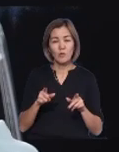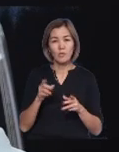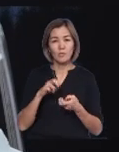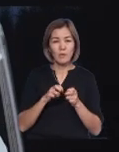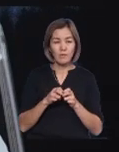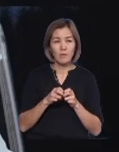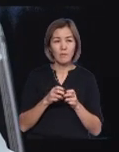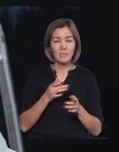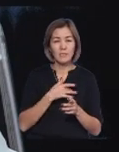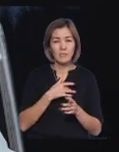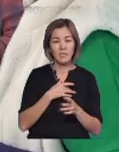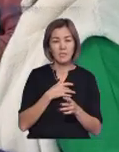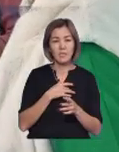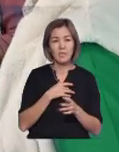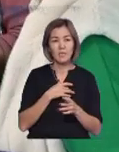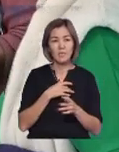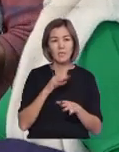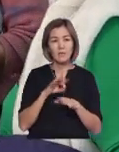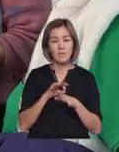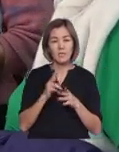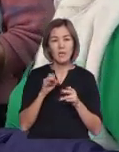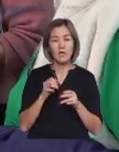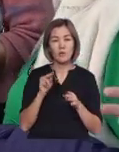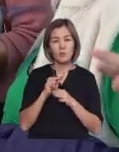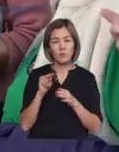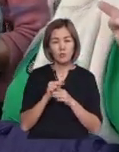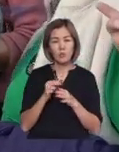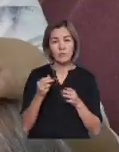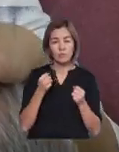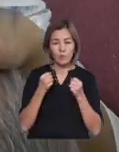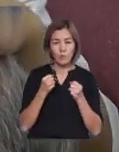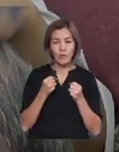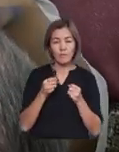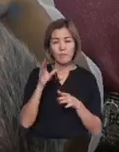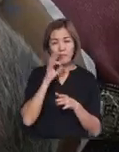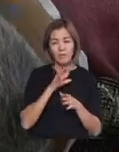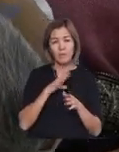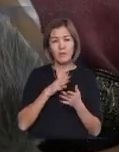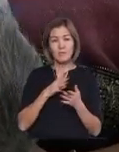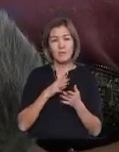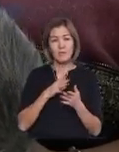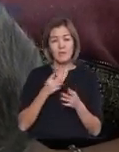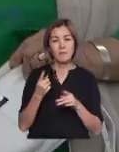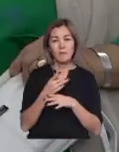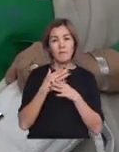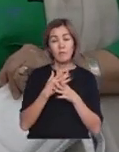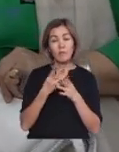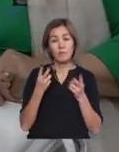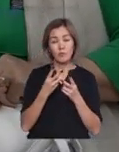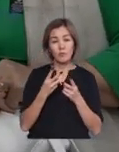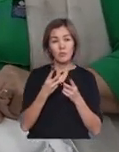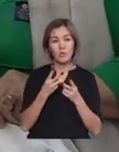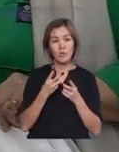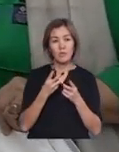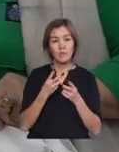проблемы в работе сердечно-сосудистой системы, учат, как правильно заниматься спортом, принимать лекарства, оказывать себе первую помощь. Такое обучение прошло и